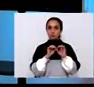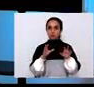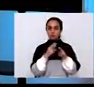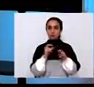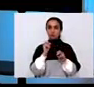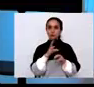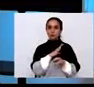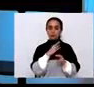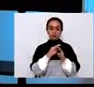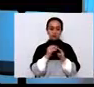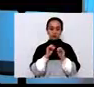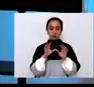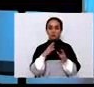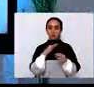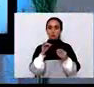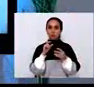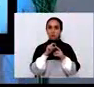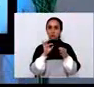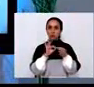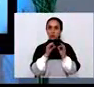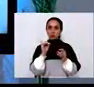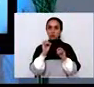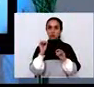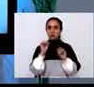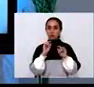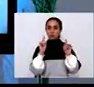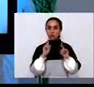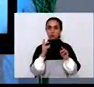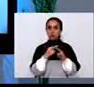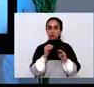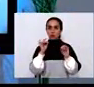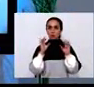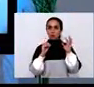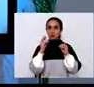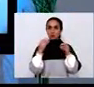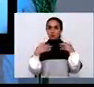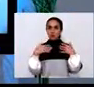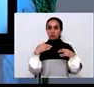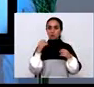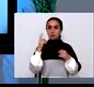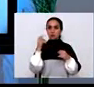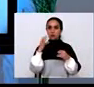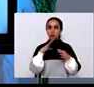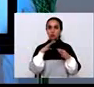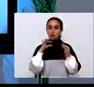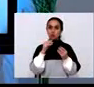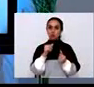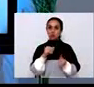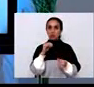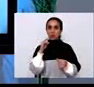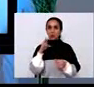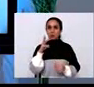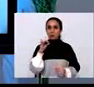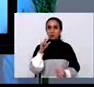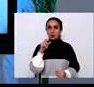как бывают распространенные предложения. Звезды то мигали слабым светом, то исчезали.